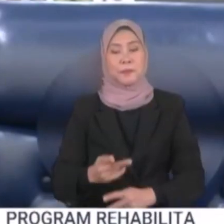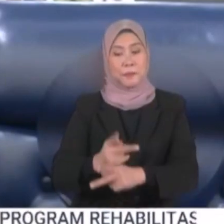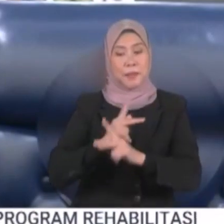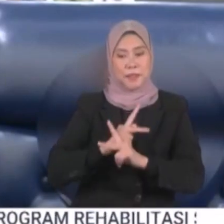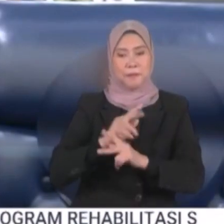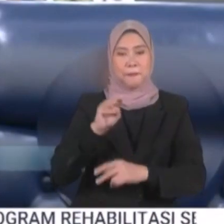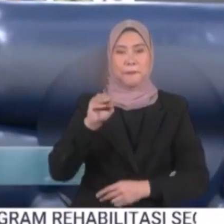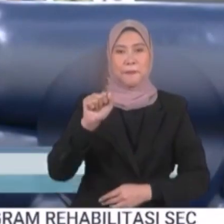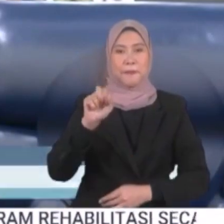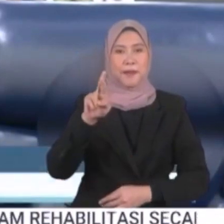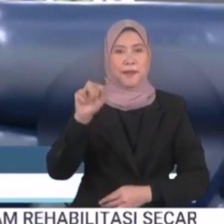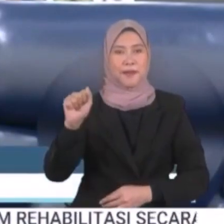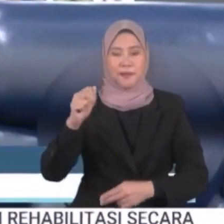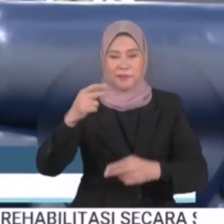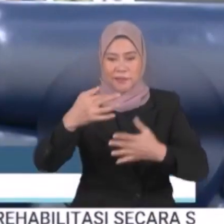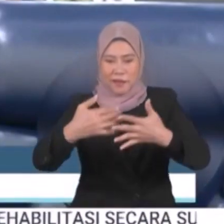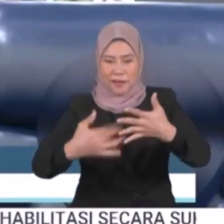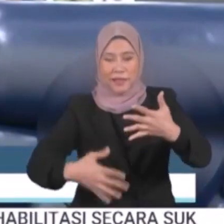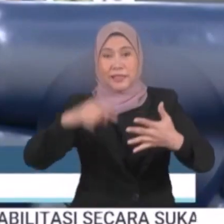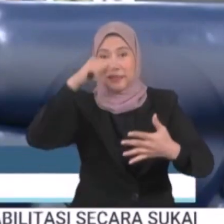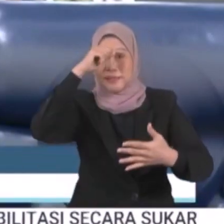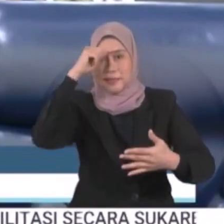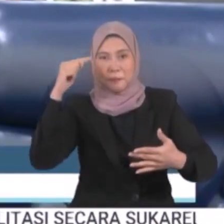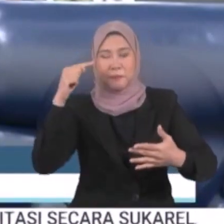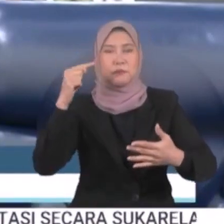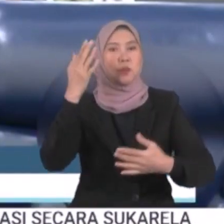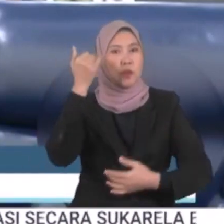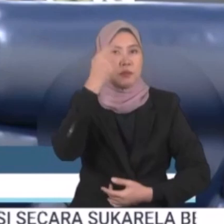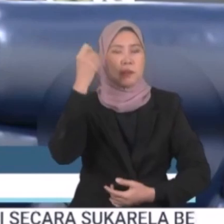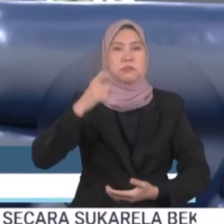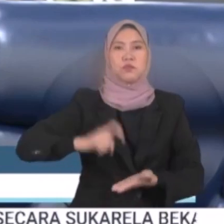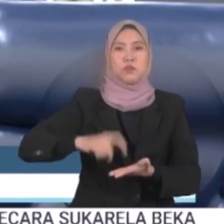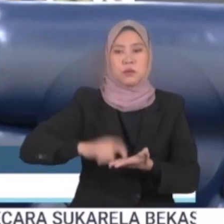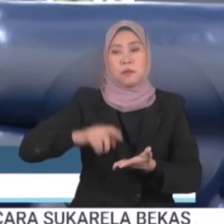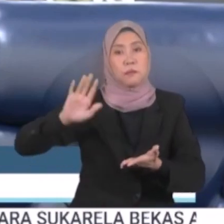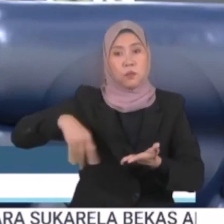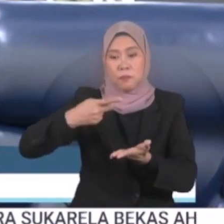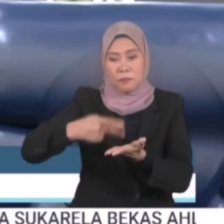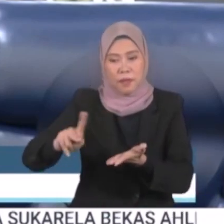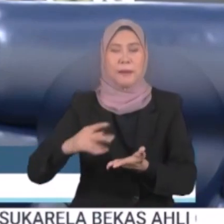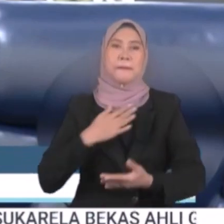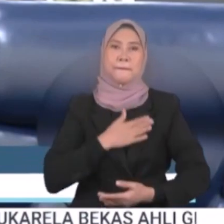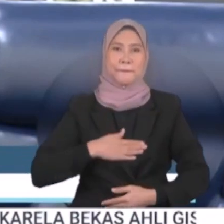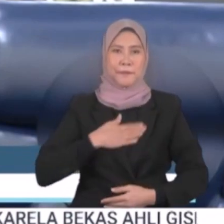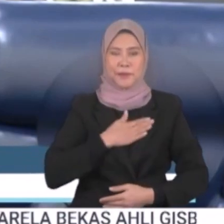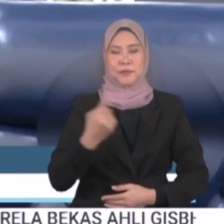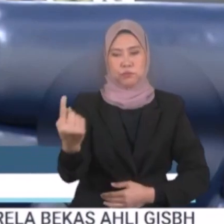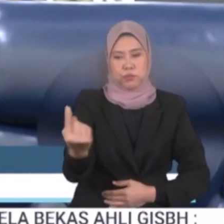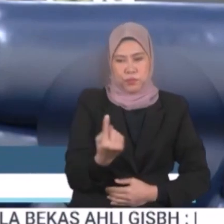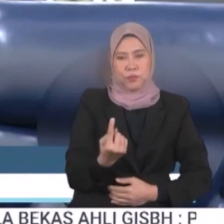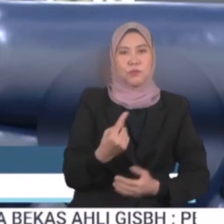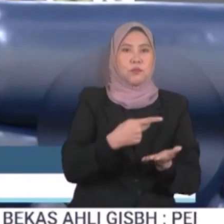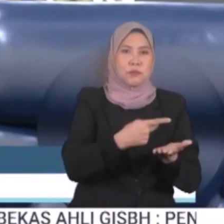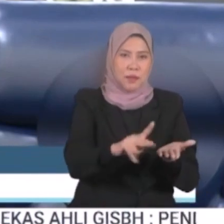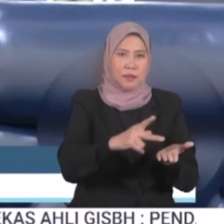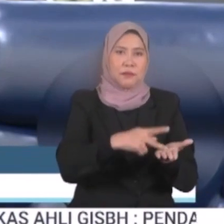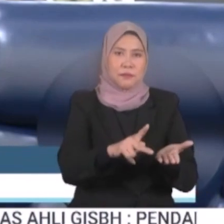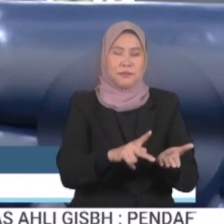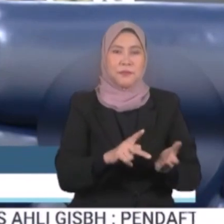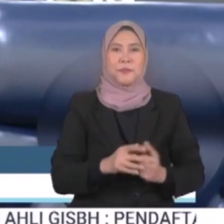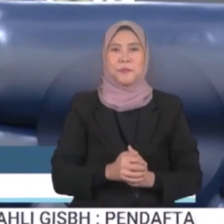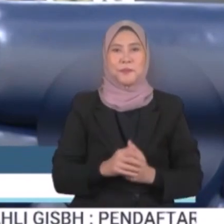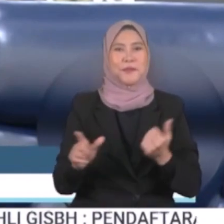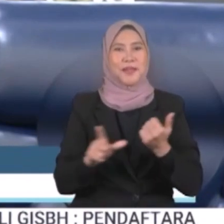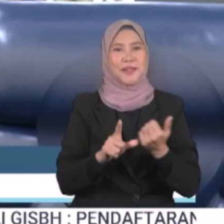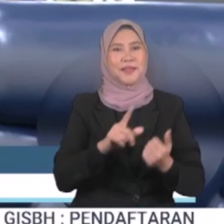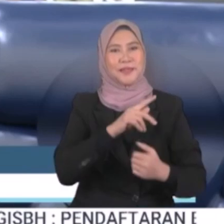Peminjam marah yang disenarai hitam kerana ada tunggakan pembayaran dinasihat tampil untuk buat pelarasan. Jelas Timbalan